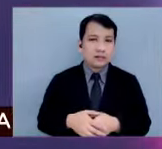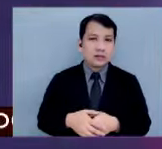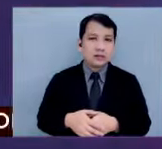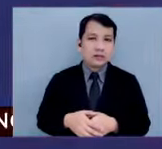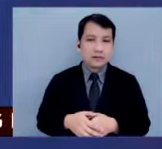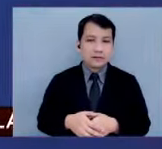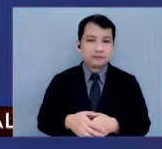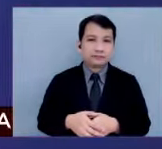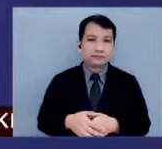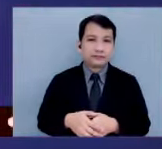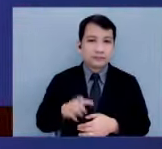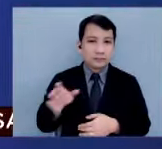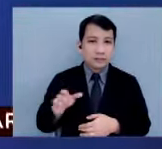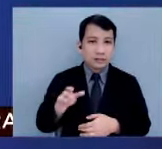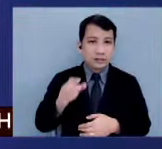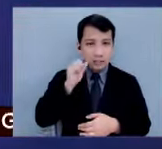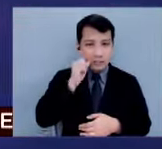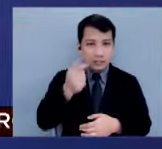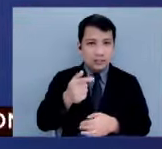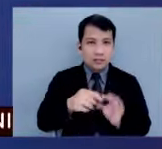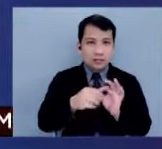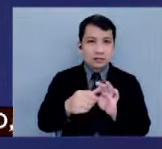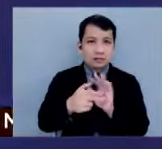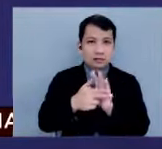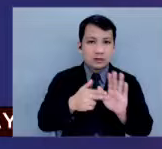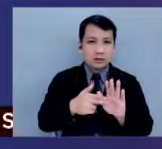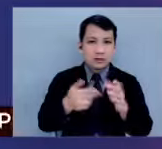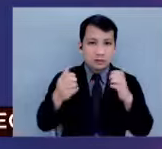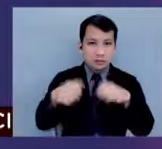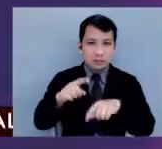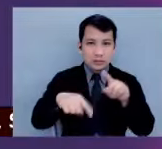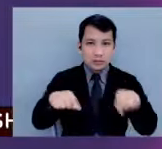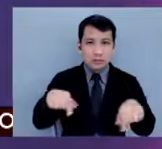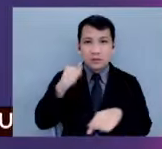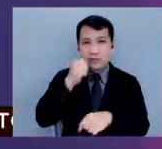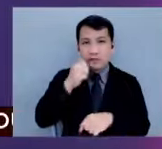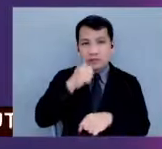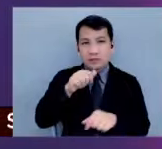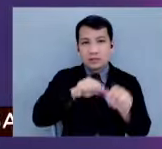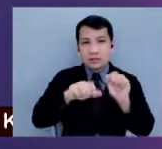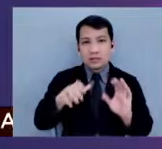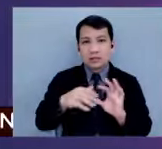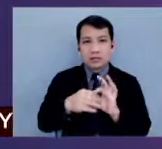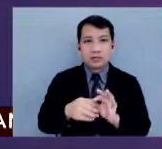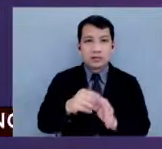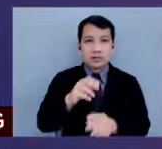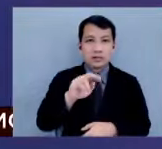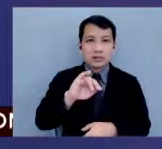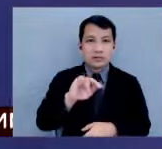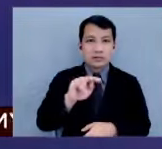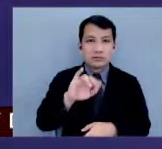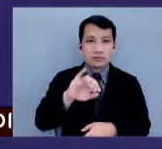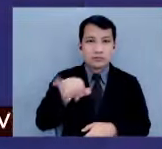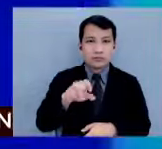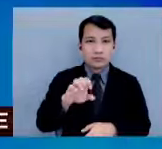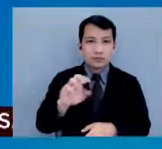Bukod kay Sara G, highlight din ng event ang iba pang female artist gaya ng New Jeans na itinanghal na Group of the